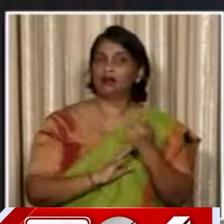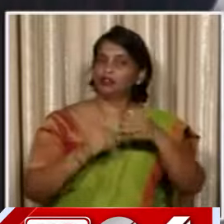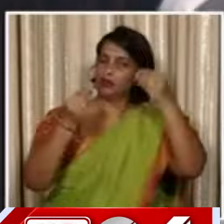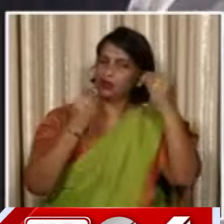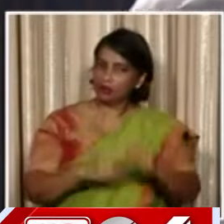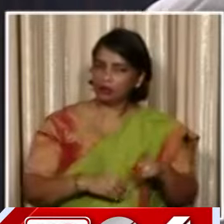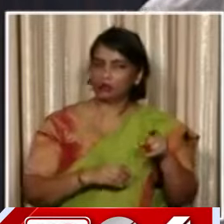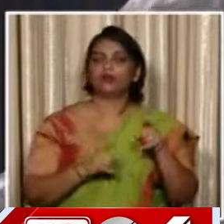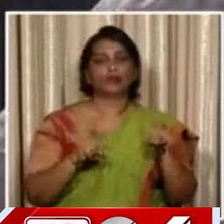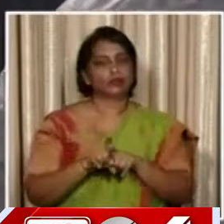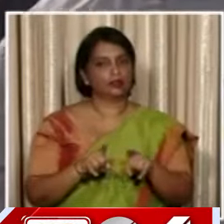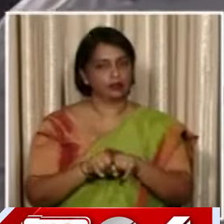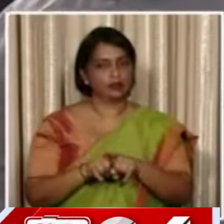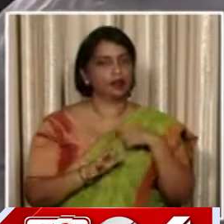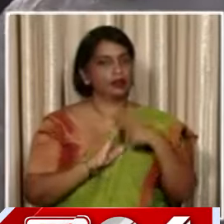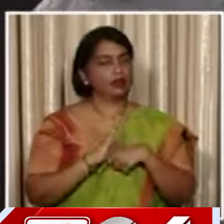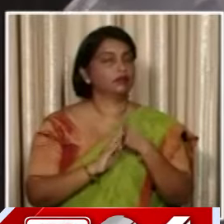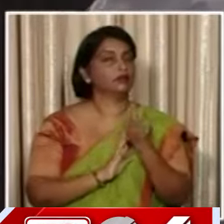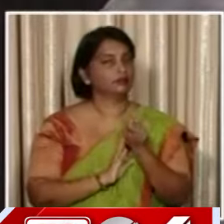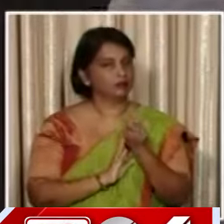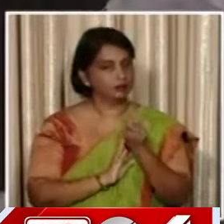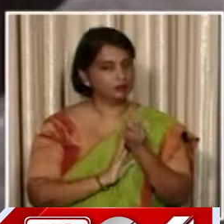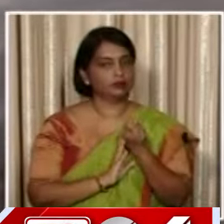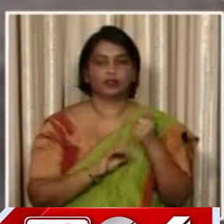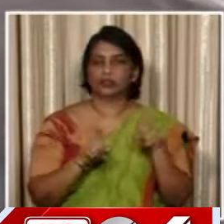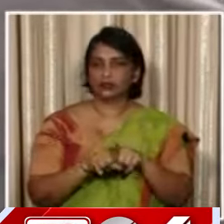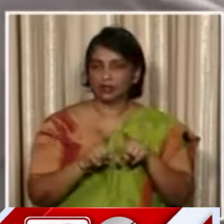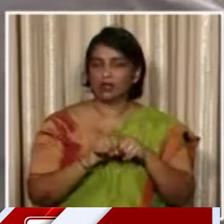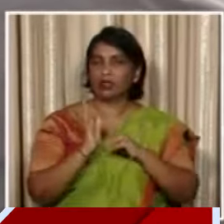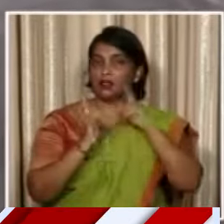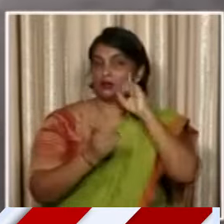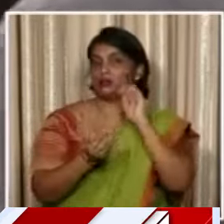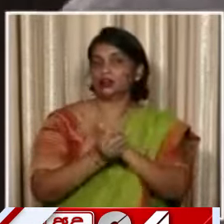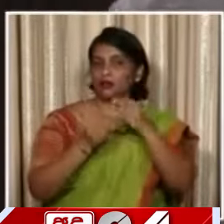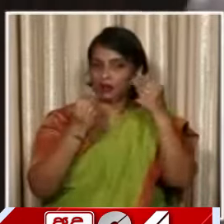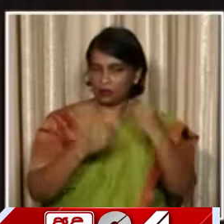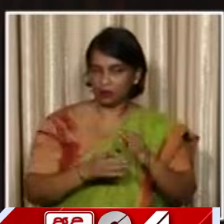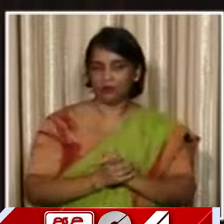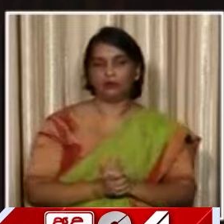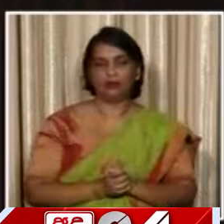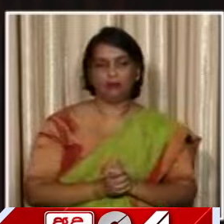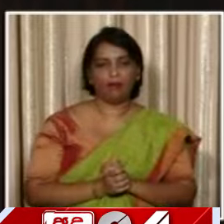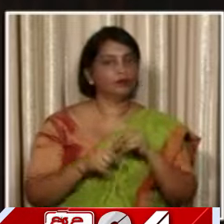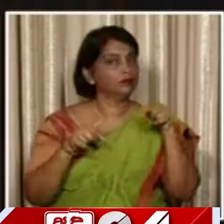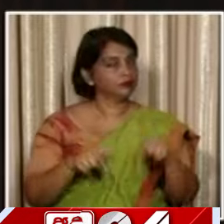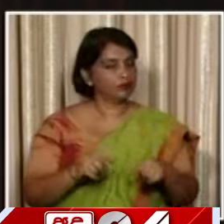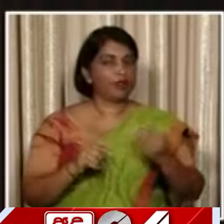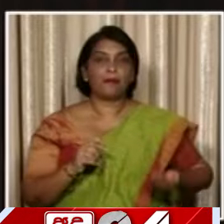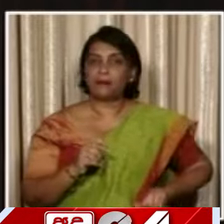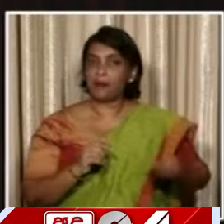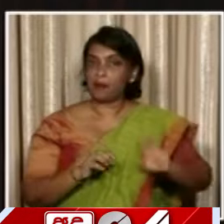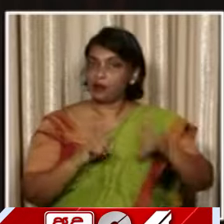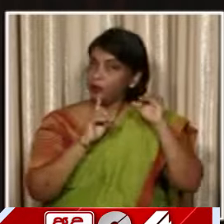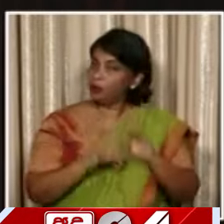කඩාගෙන වැටුණා. ඒවගේම රටේ ආර්ථිකය වගේම ජාතික ආරක්ෂාවත් බිඳ වැටුණා. අද බංගලිදේශ රත්